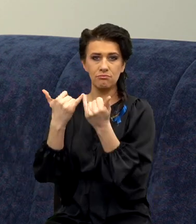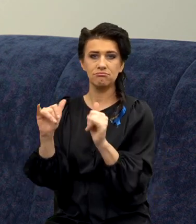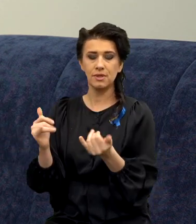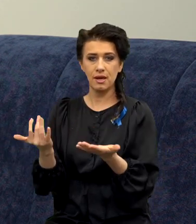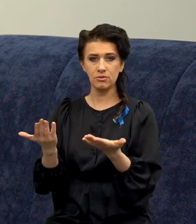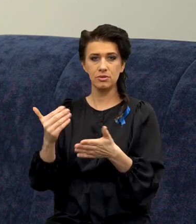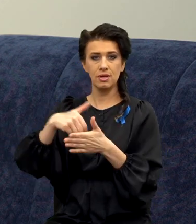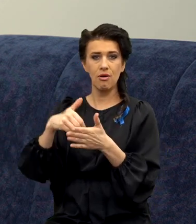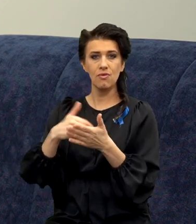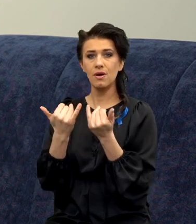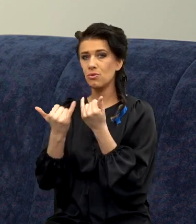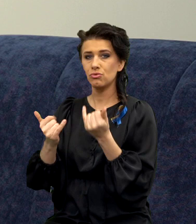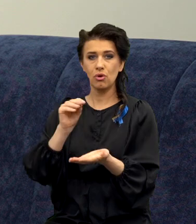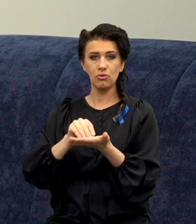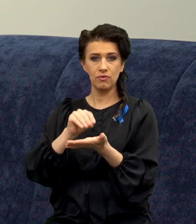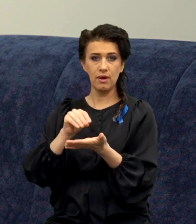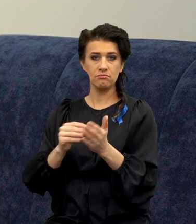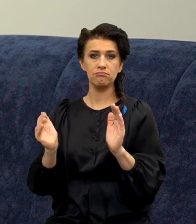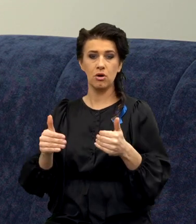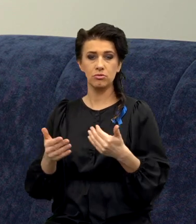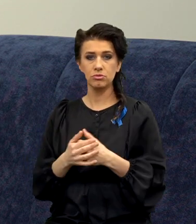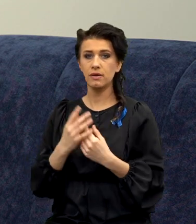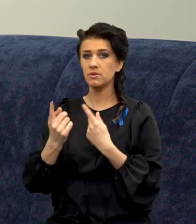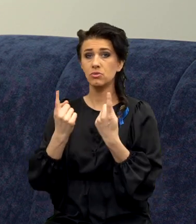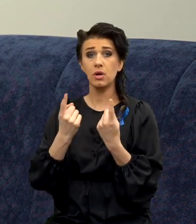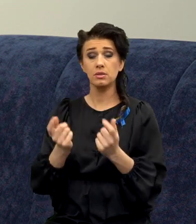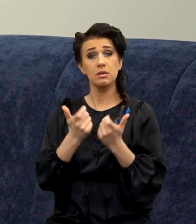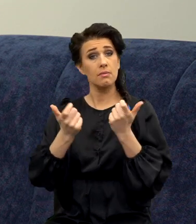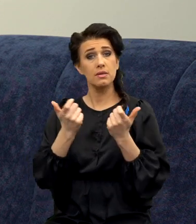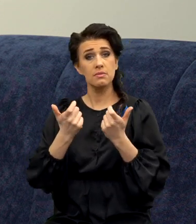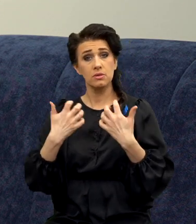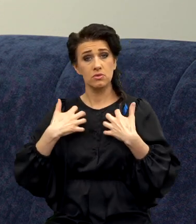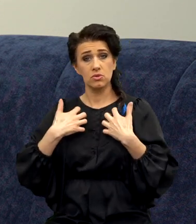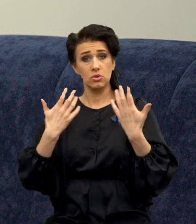jak różnych zachowań możemy doświadczać w takich sytuacjach zagrożeń.